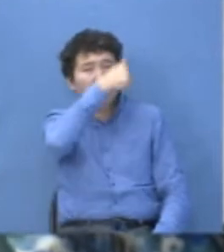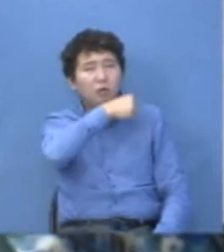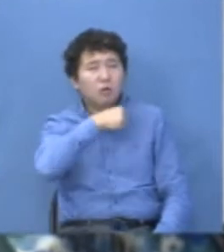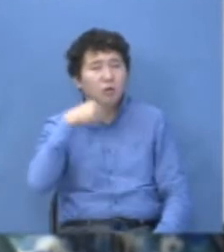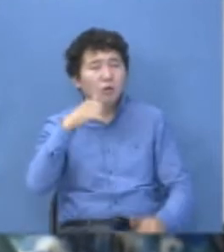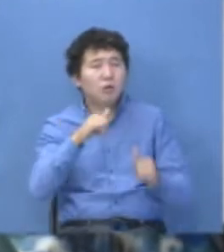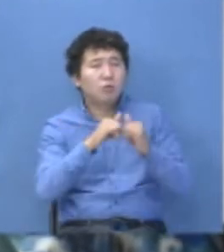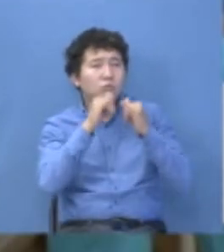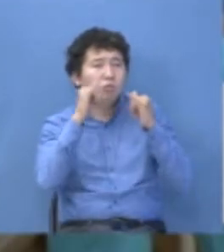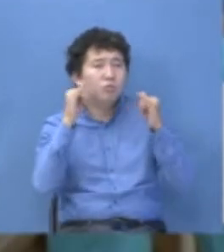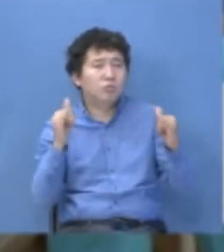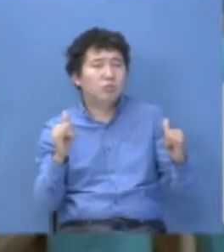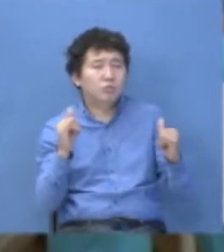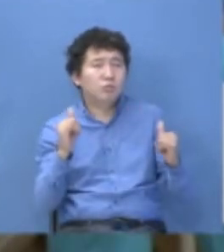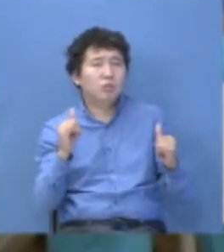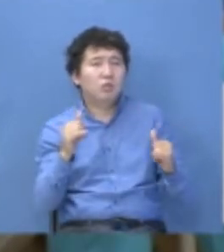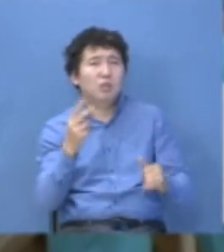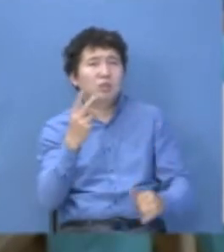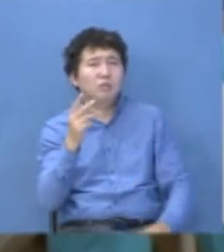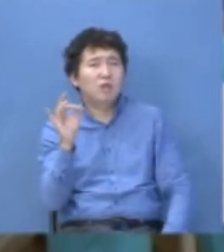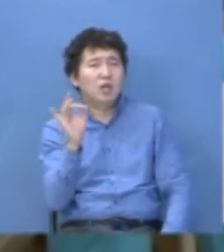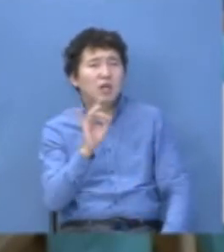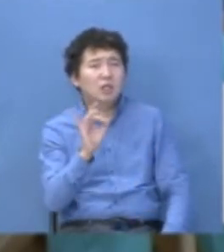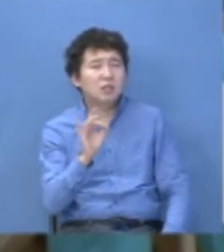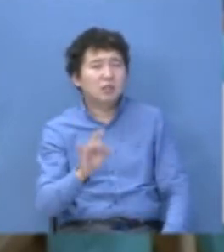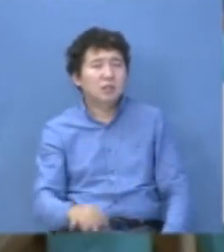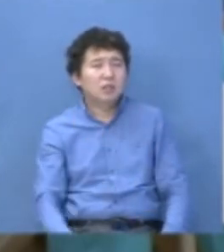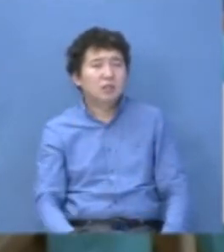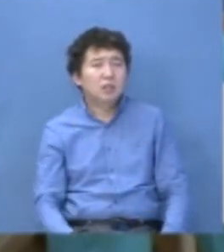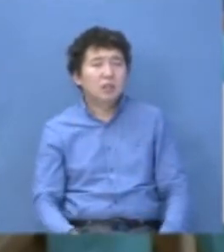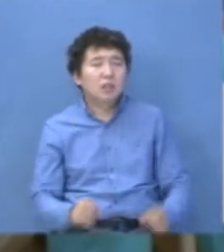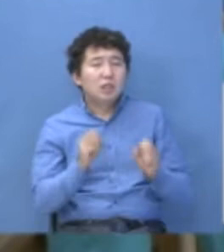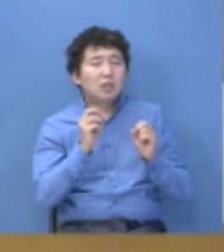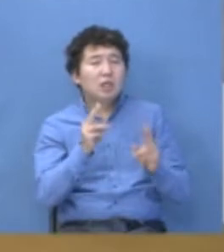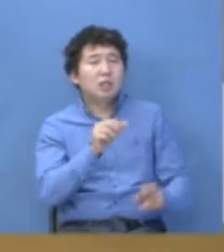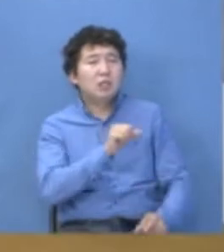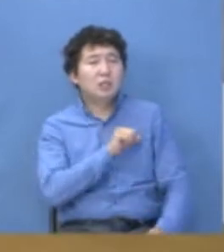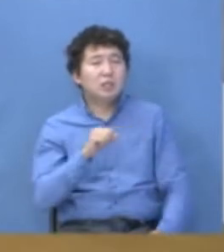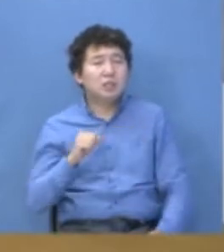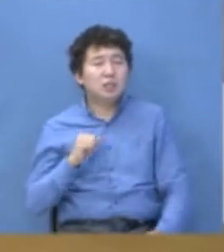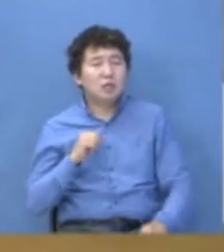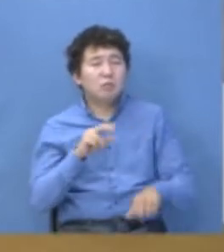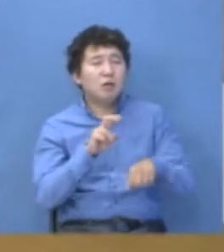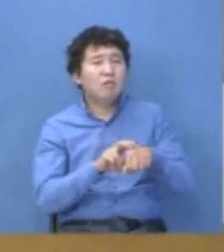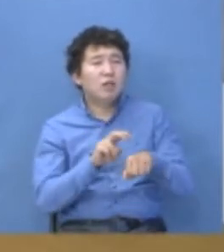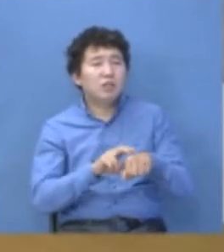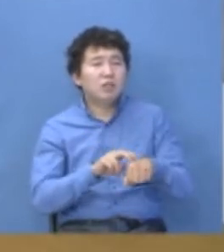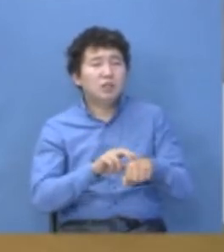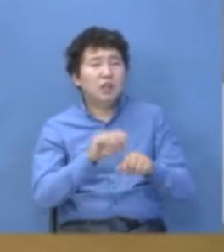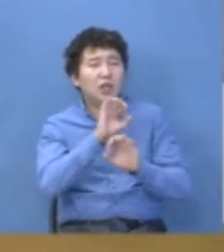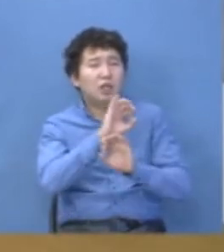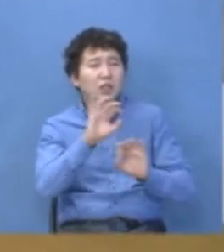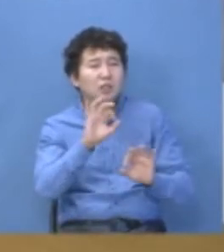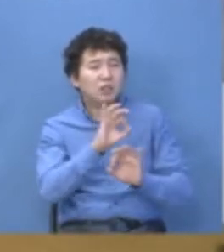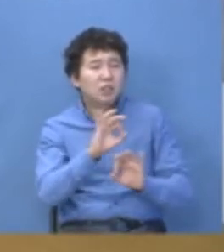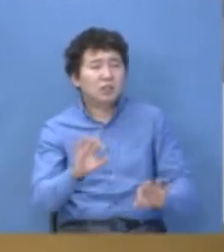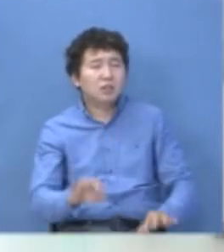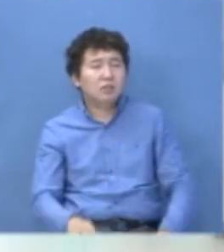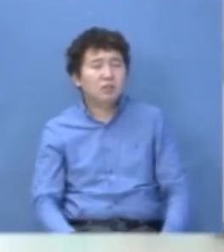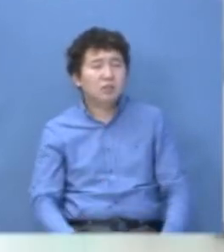и вовсе обещают поднять в два раза. Как отмечают сами стражи здоровья, такое внимание к их труду, конечно же,